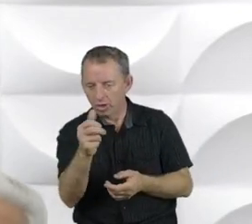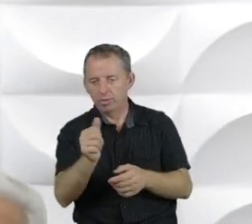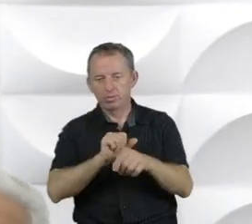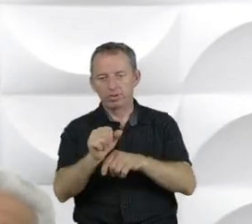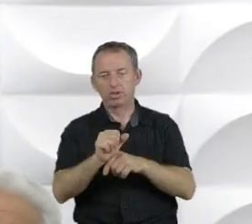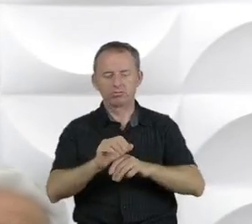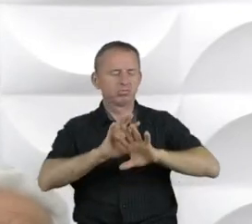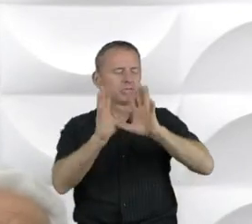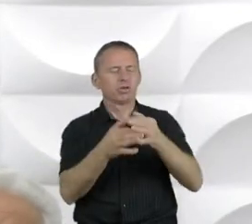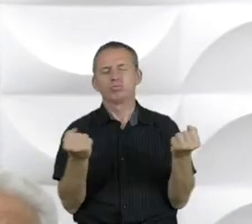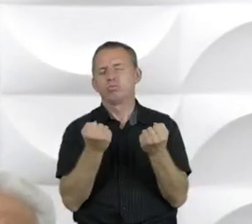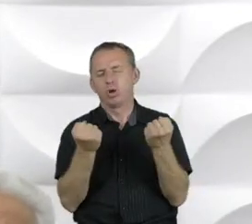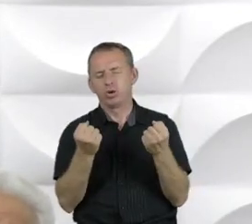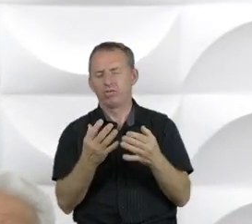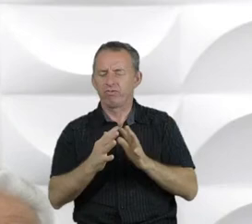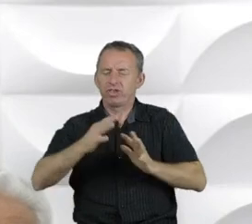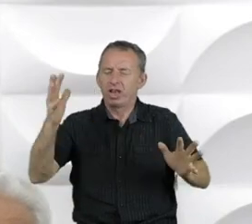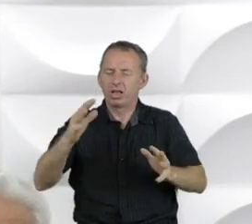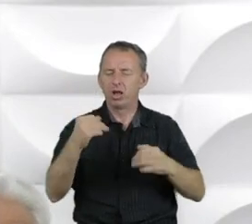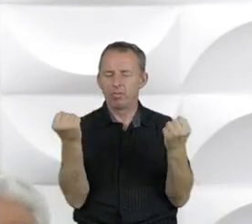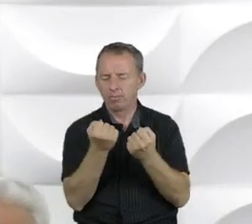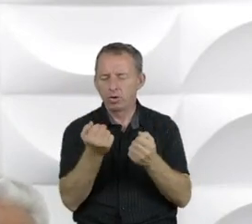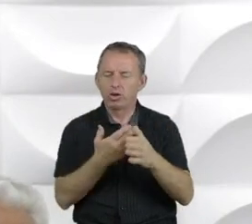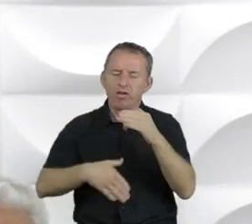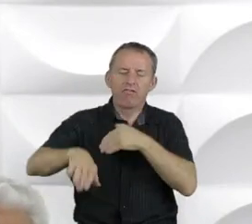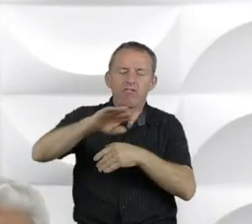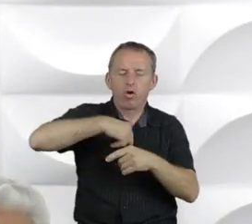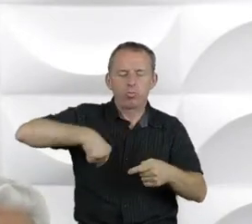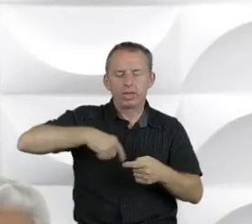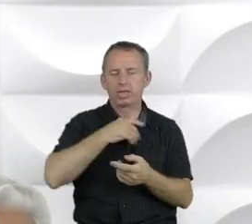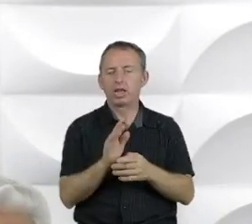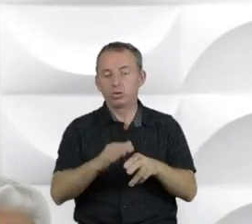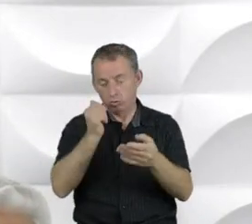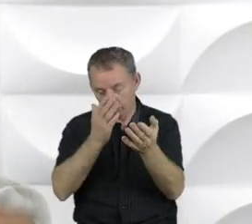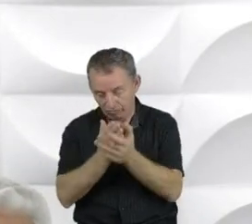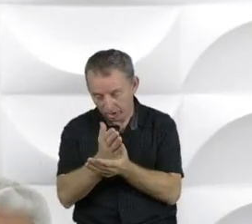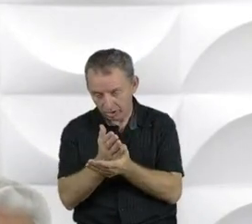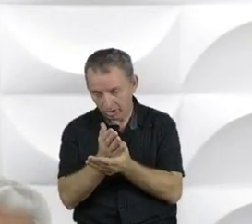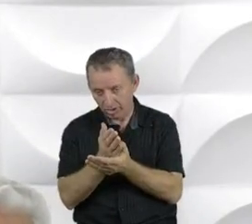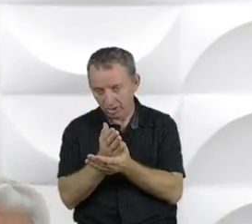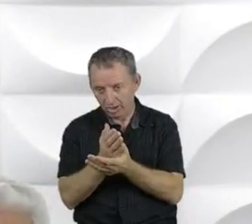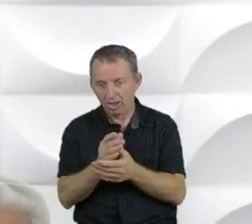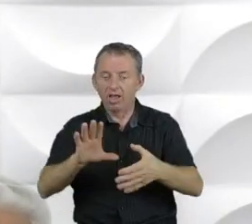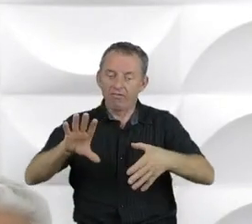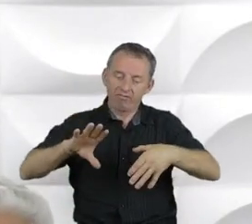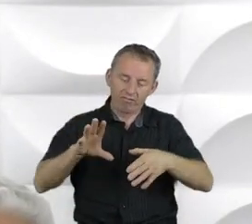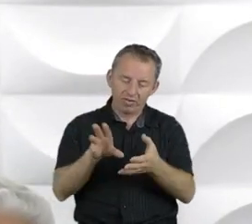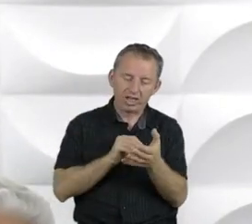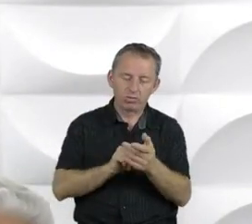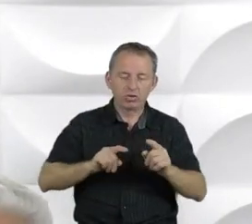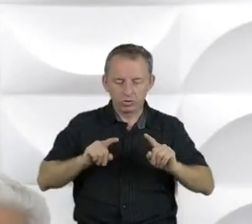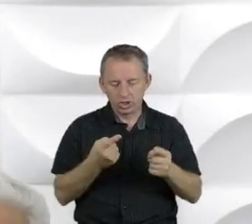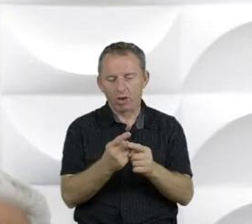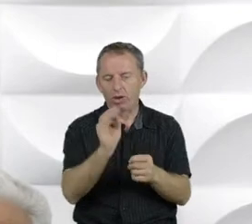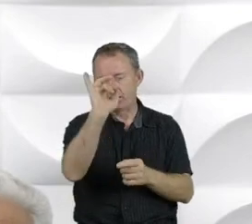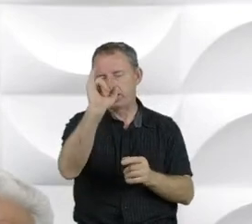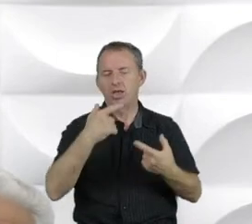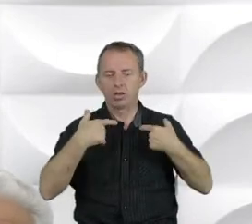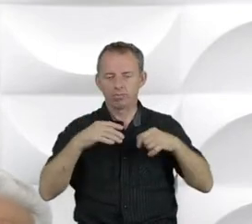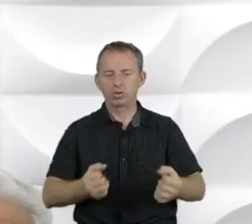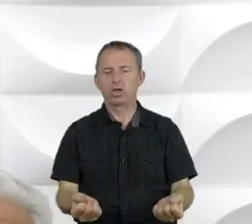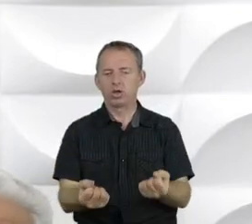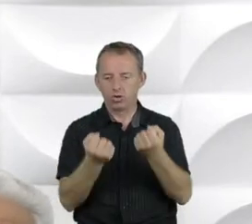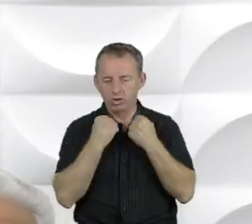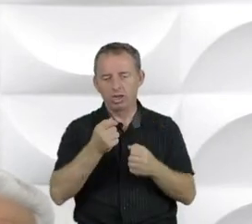przemożna wielkość Jego mocy wobec nas, którzy wierzymy według działania potęgi Jego siły.